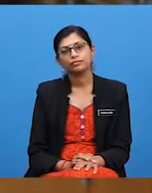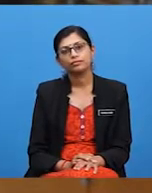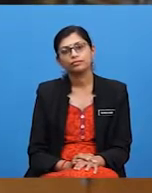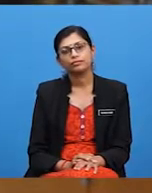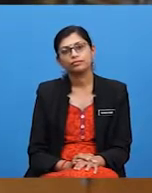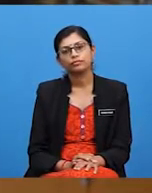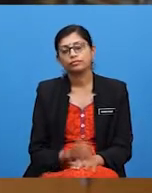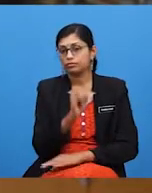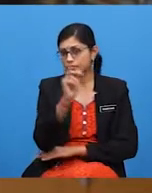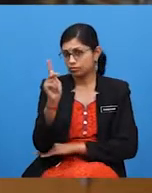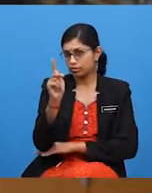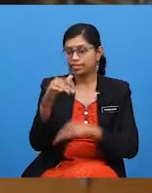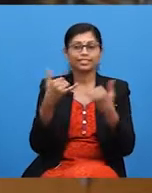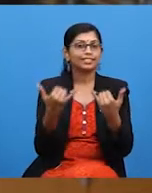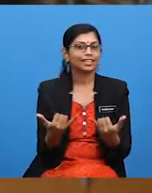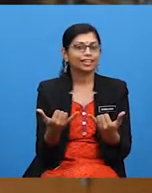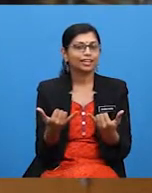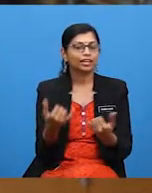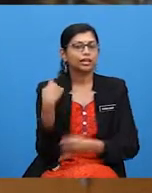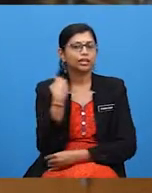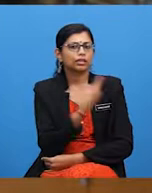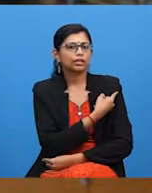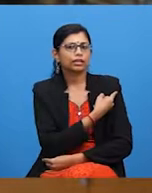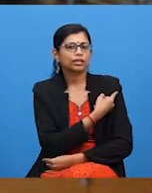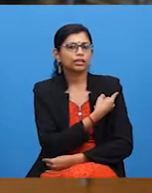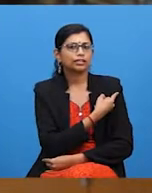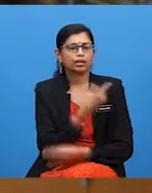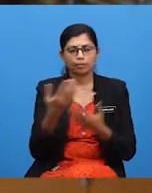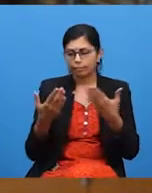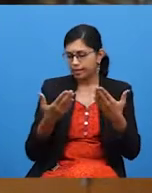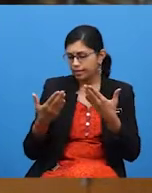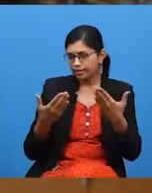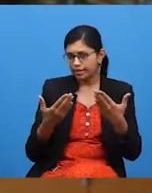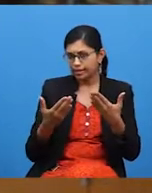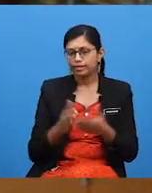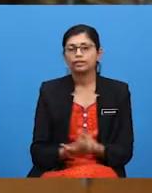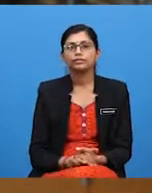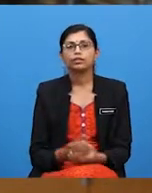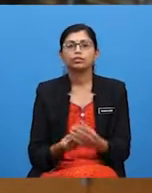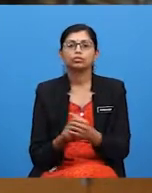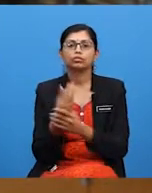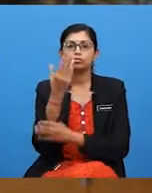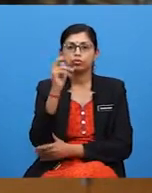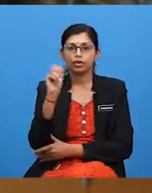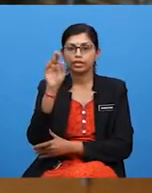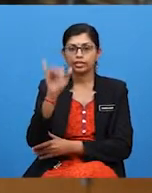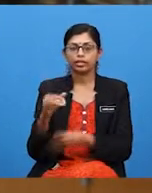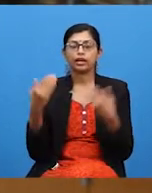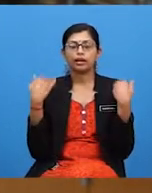Baiklah, sekarang kita akan bandingkan tumbuhan yang